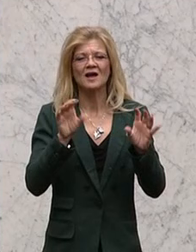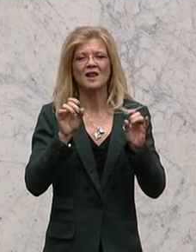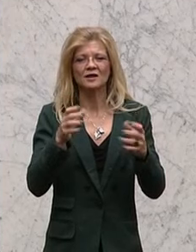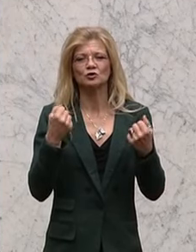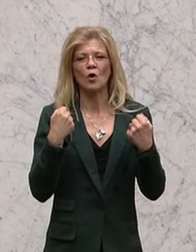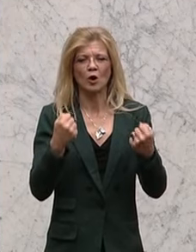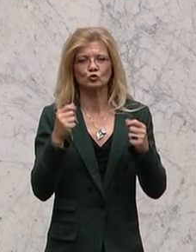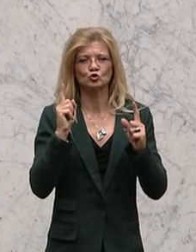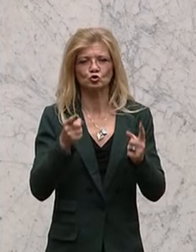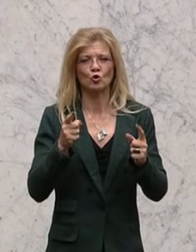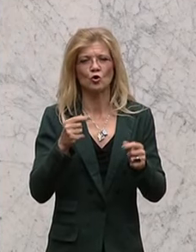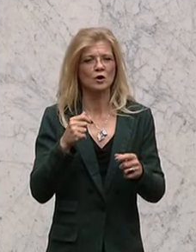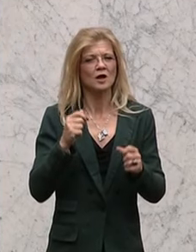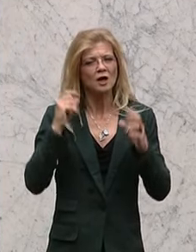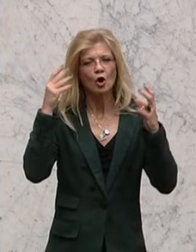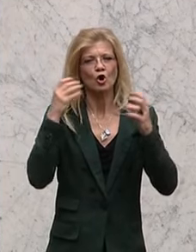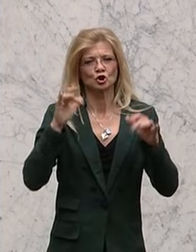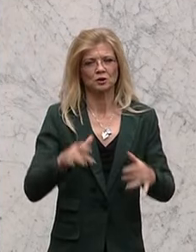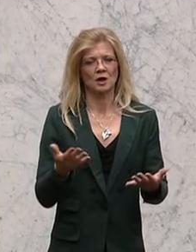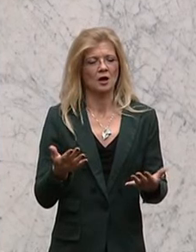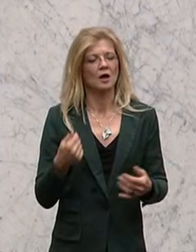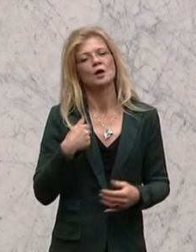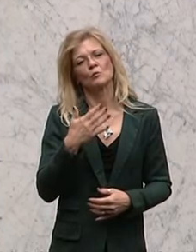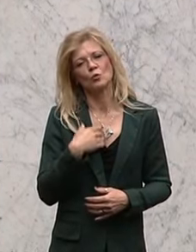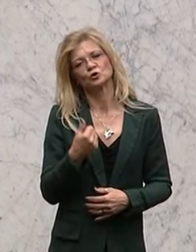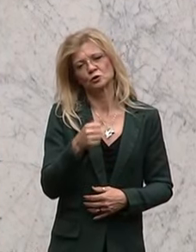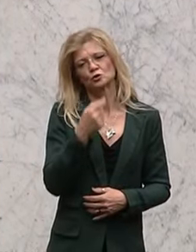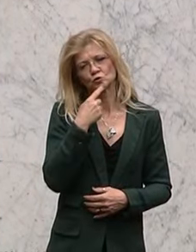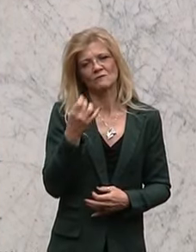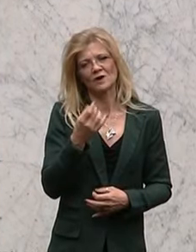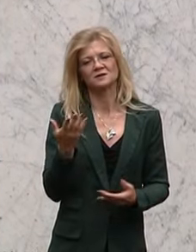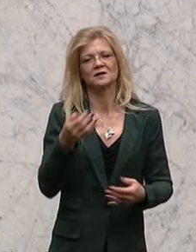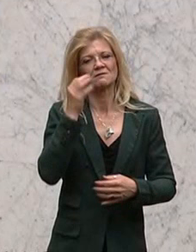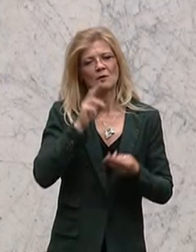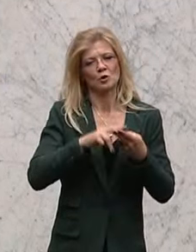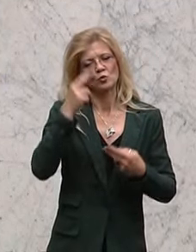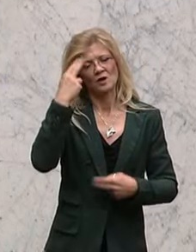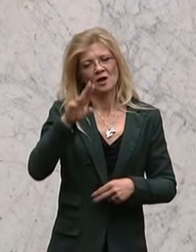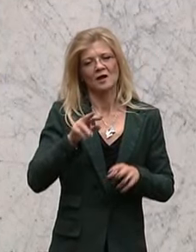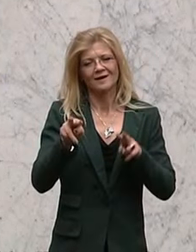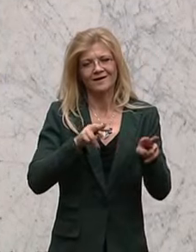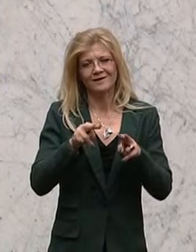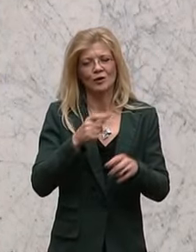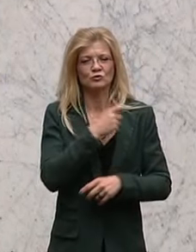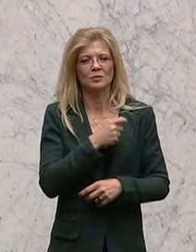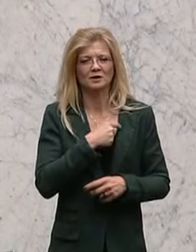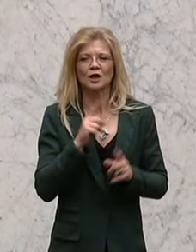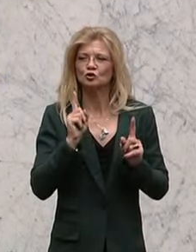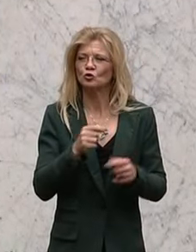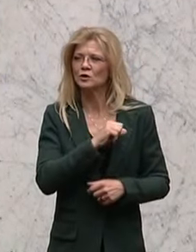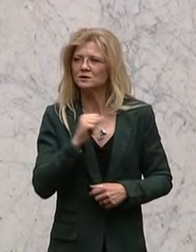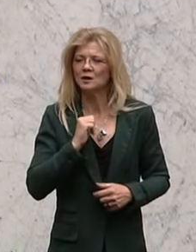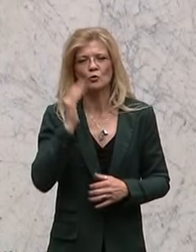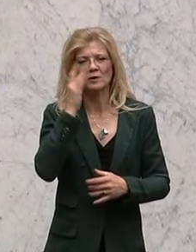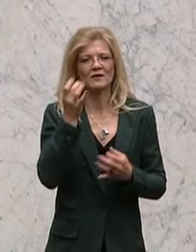sich die Damen und Herren der Regierungsparteien vielleicht auch ihre Worte zu Herzen nehmen,